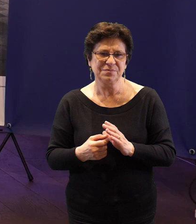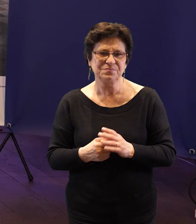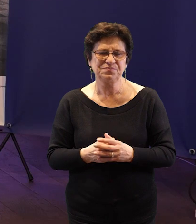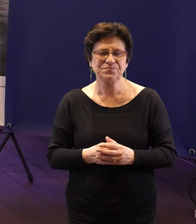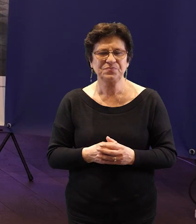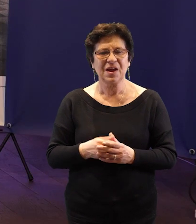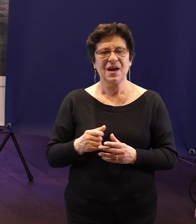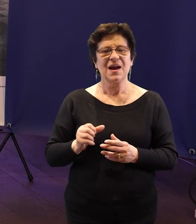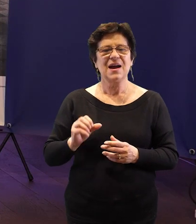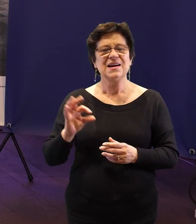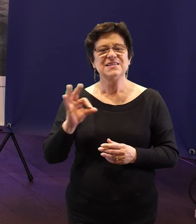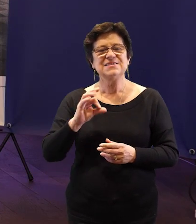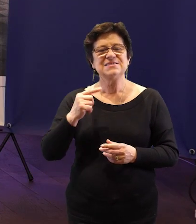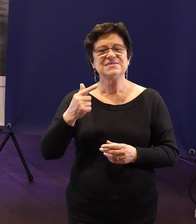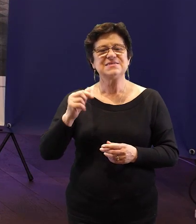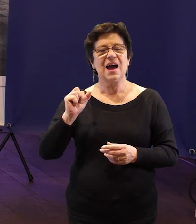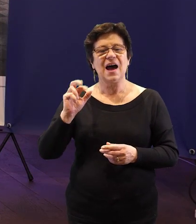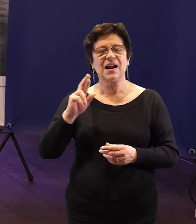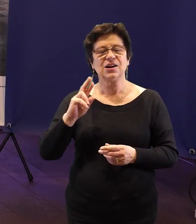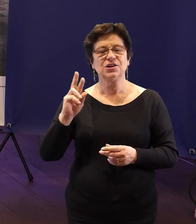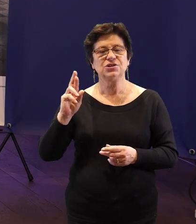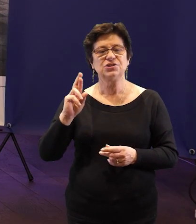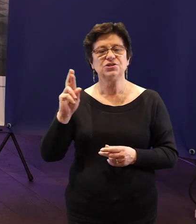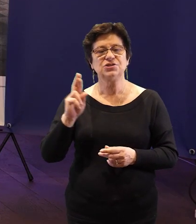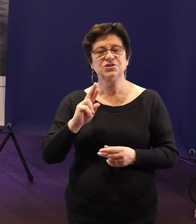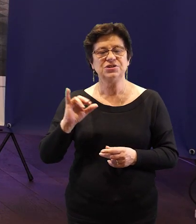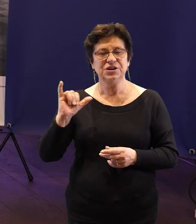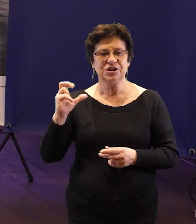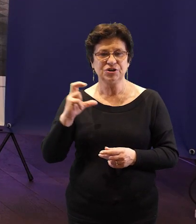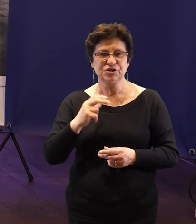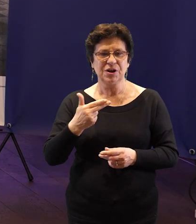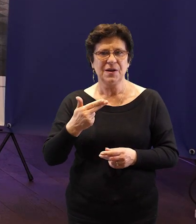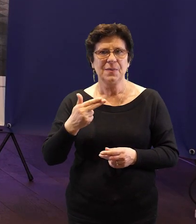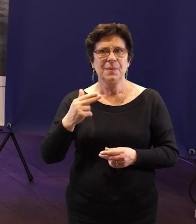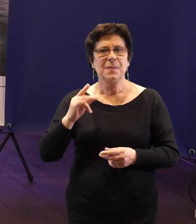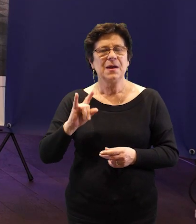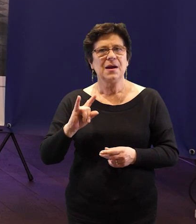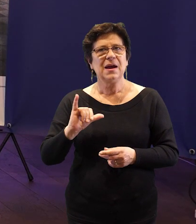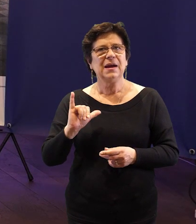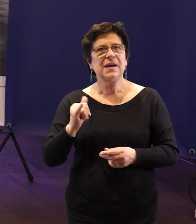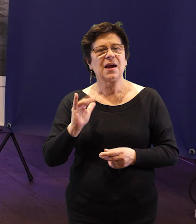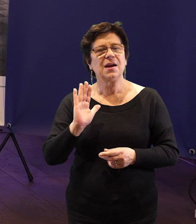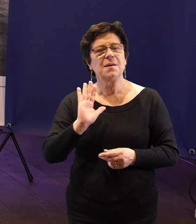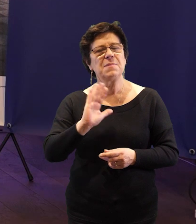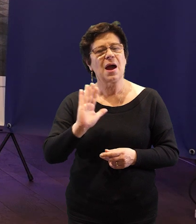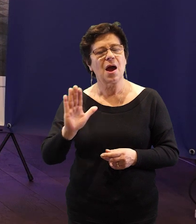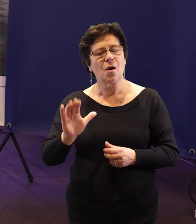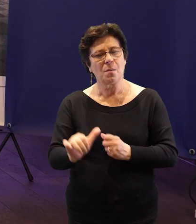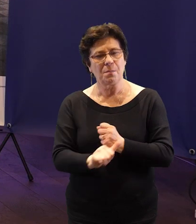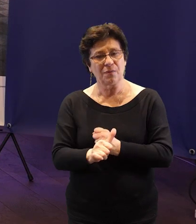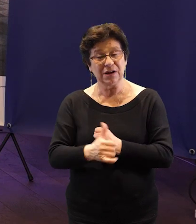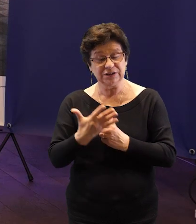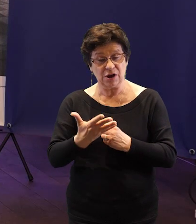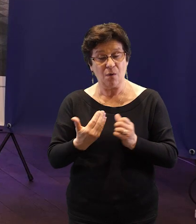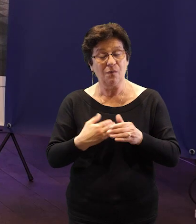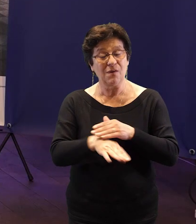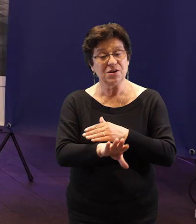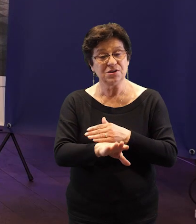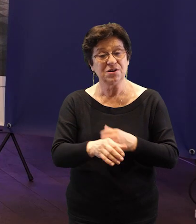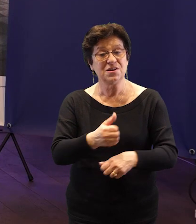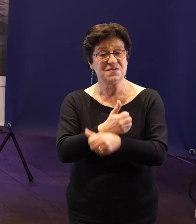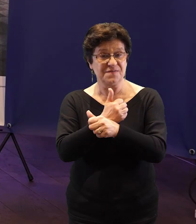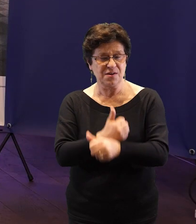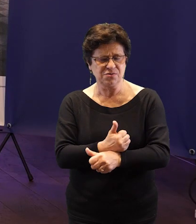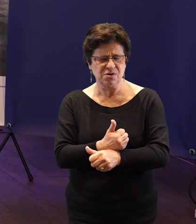Józef Starożytny, jaki mógł mieć powód, żeby opowiedzieć taką historię? Chciał wyjść z więzienia.